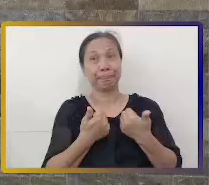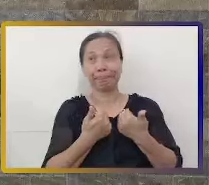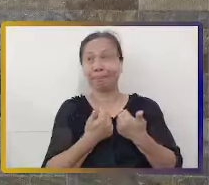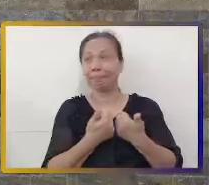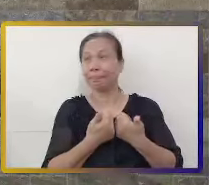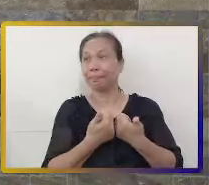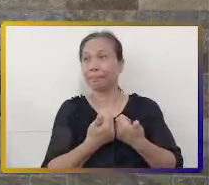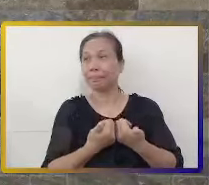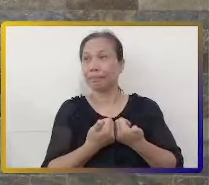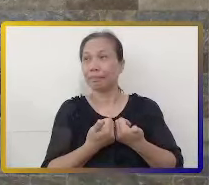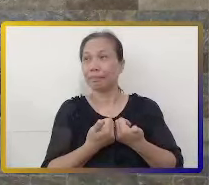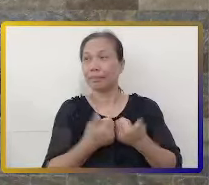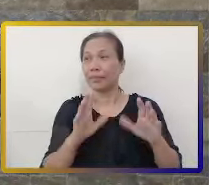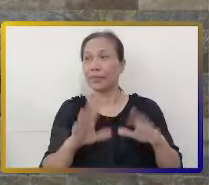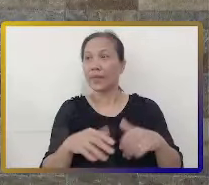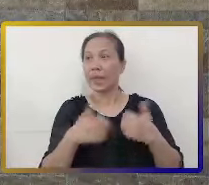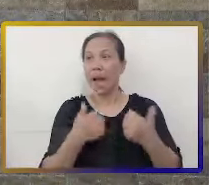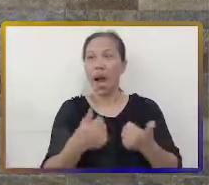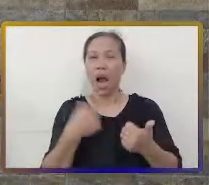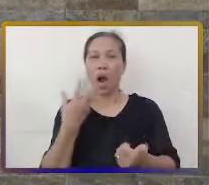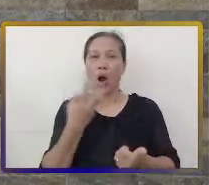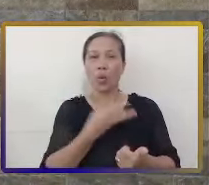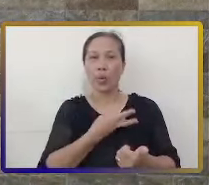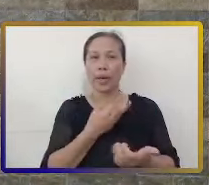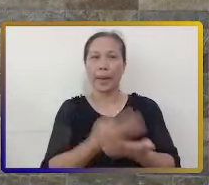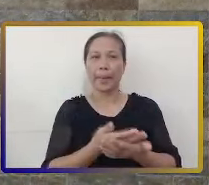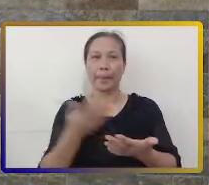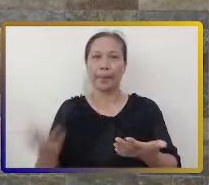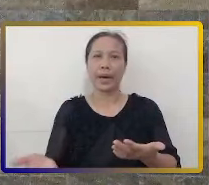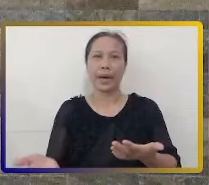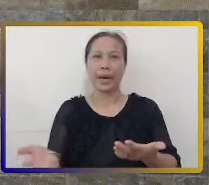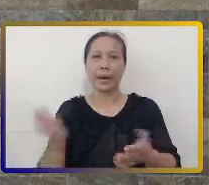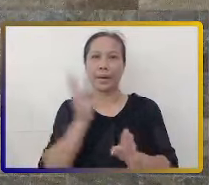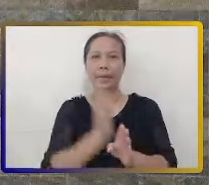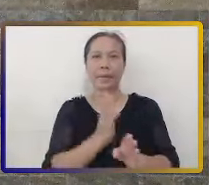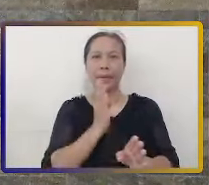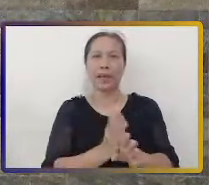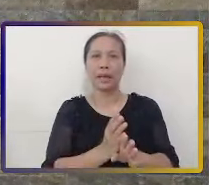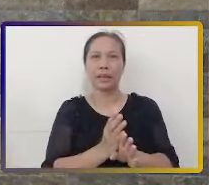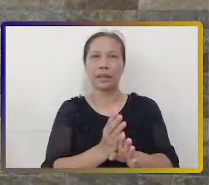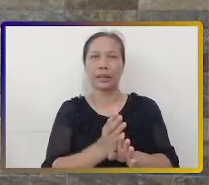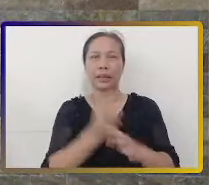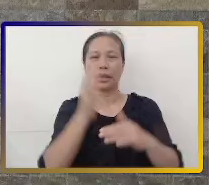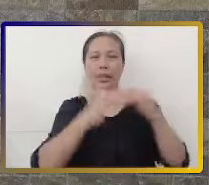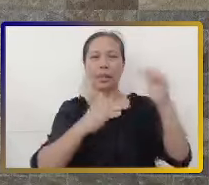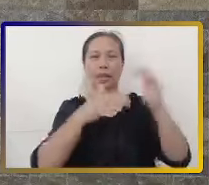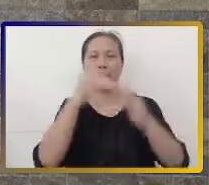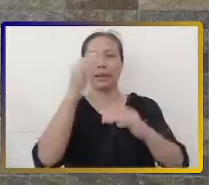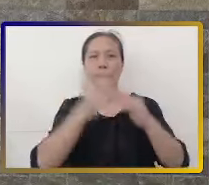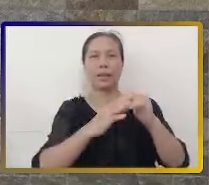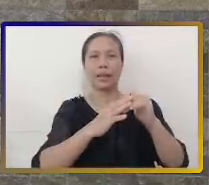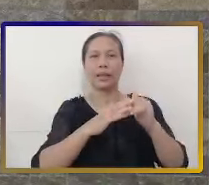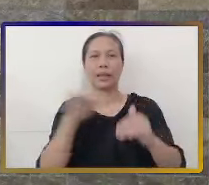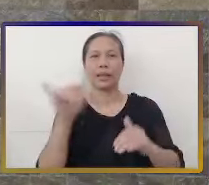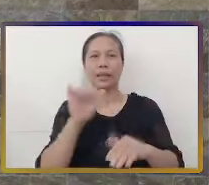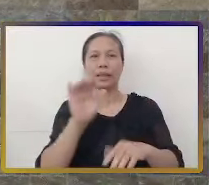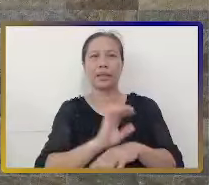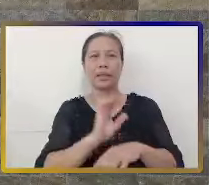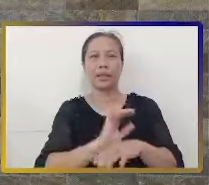k k Pao nakabili ng nakapagpatayo dito tayo building